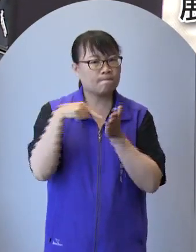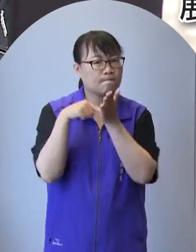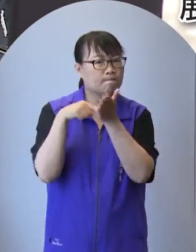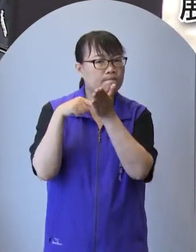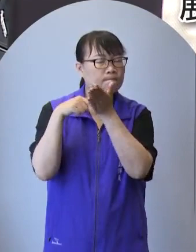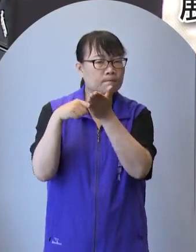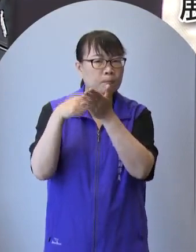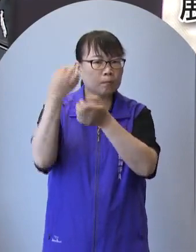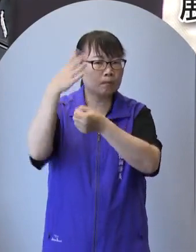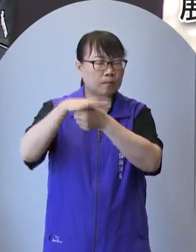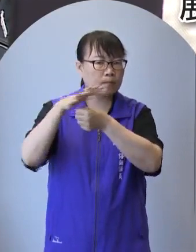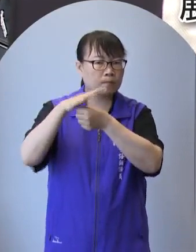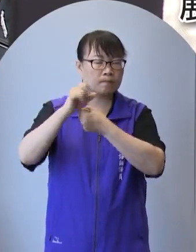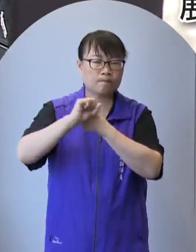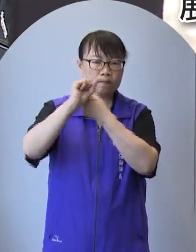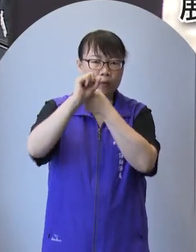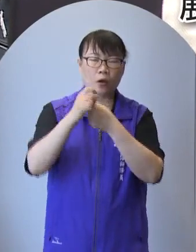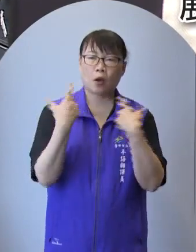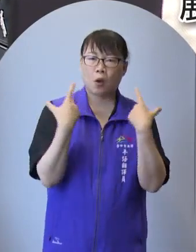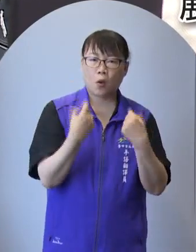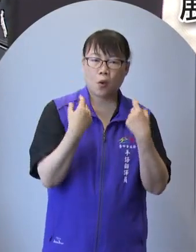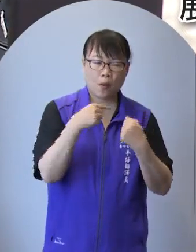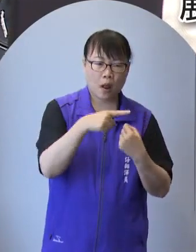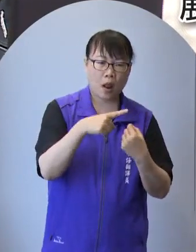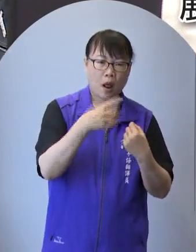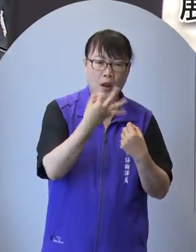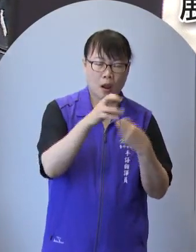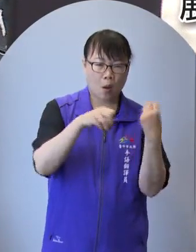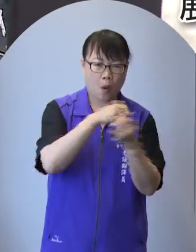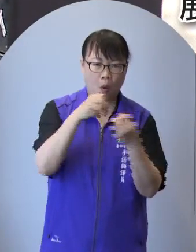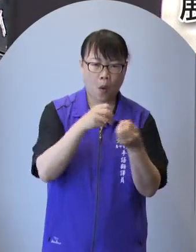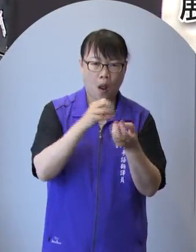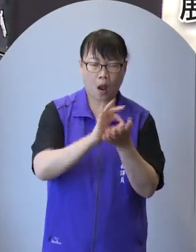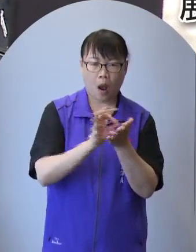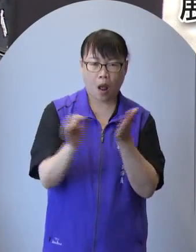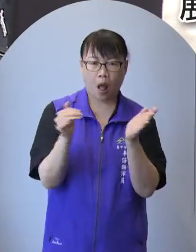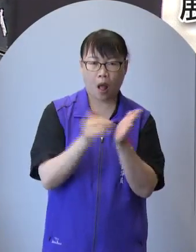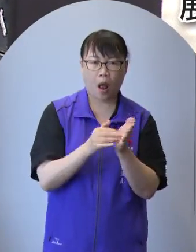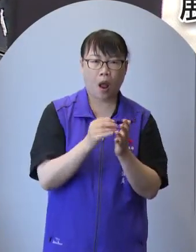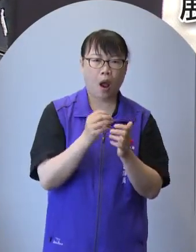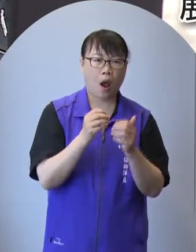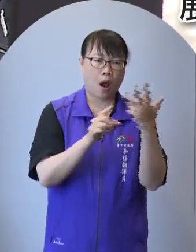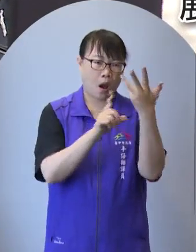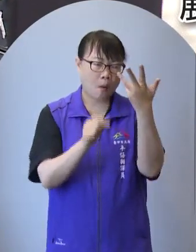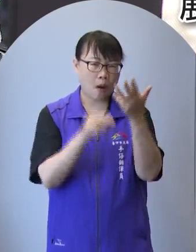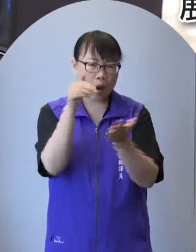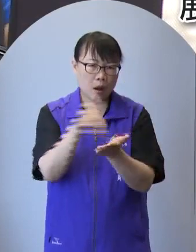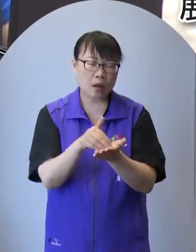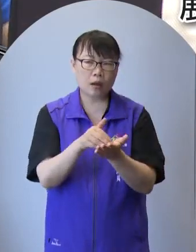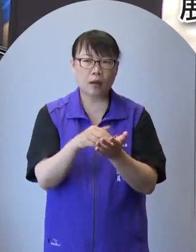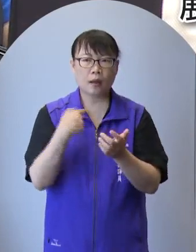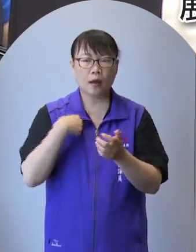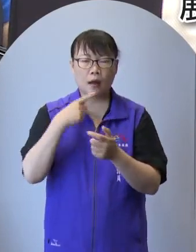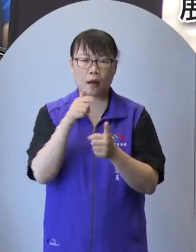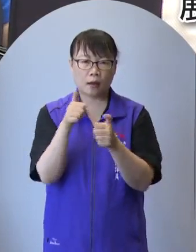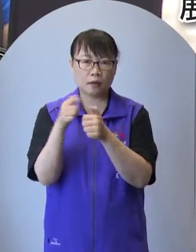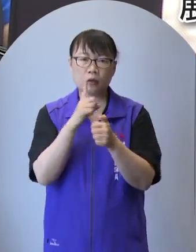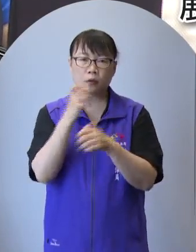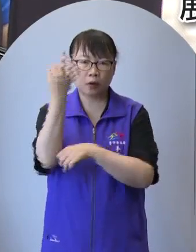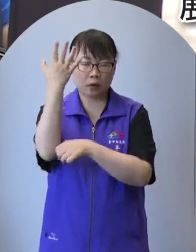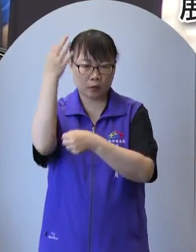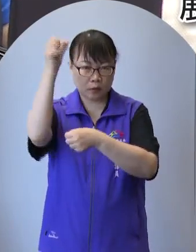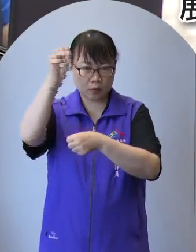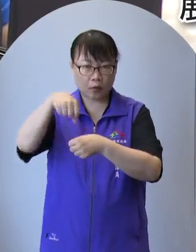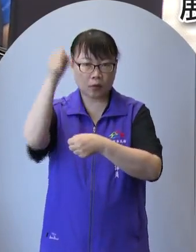取啊，否则原来的预算只能用到8月底9月初。那感谢中央又同意提拨给我们